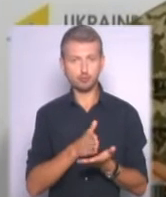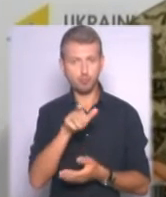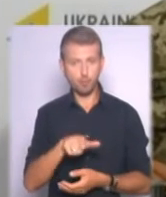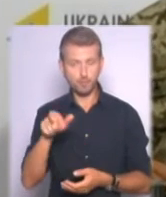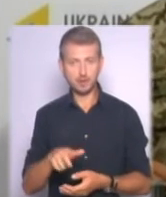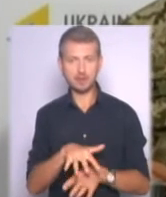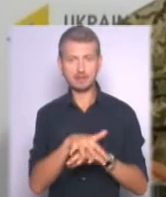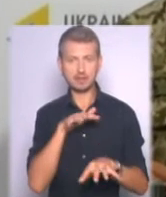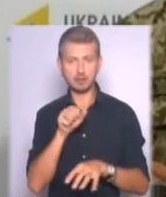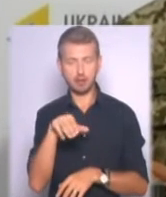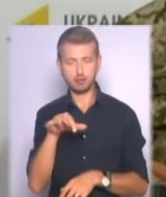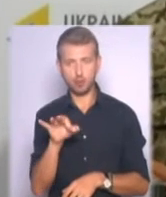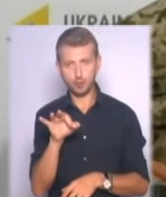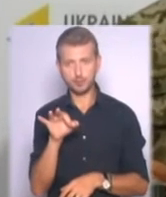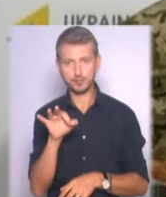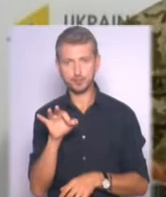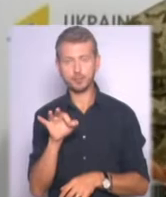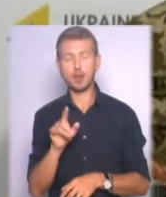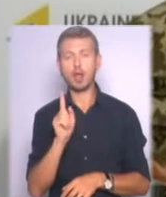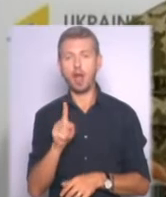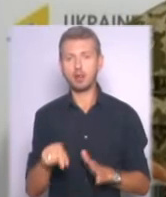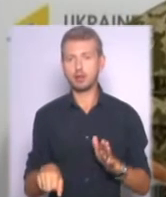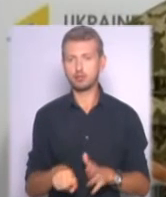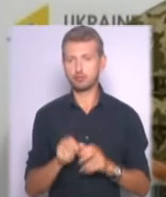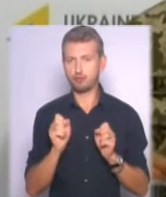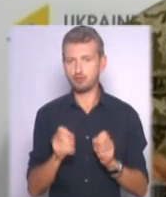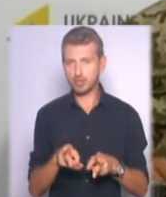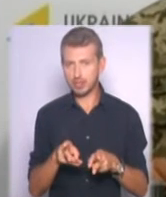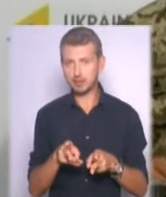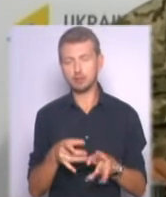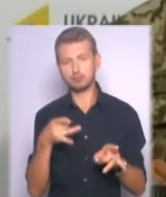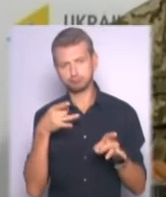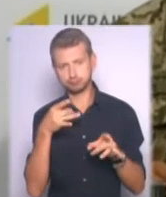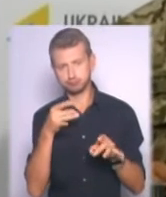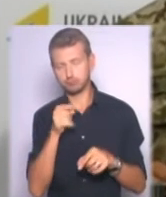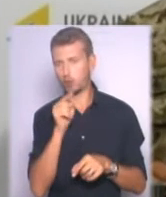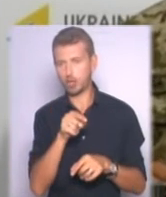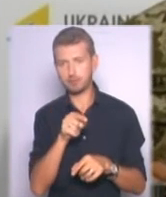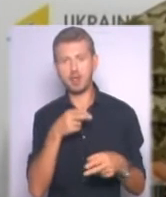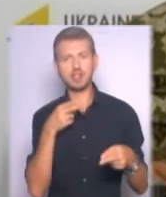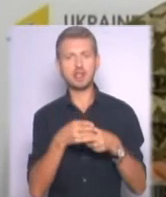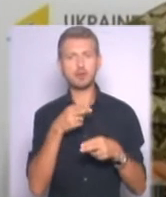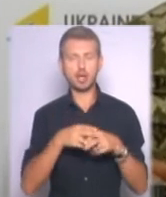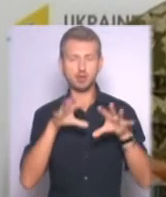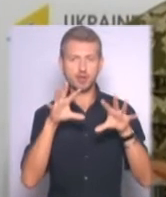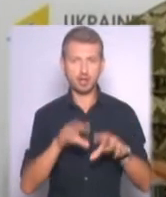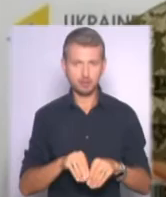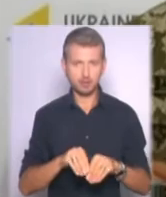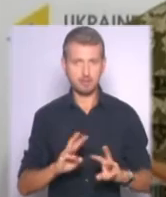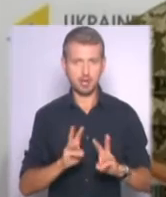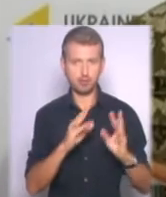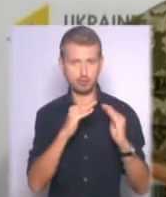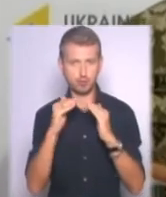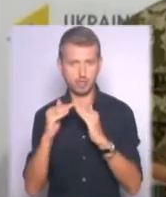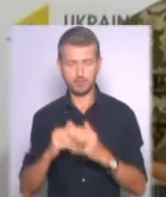сил антитерористичної операції, але злочинці відкрили вогонь і по ним, заважаючи гасити палаючі